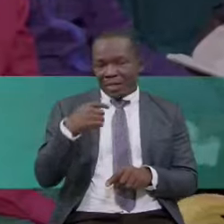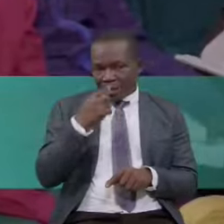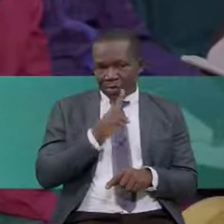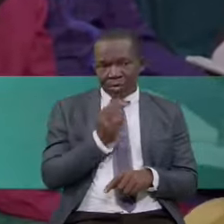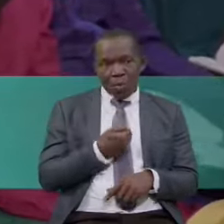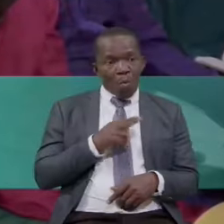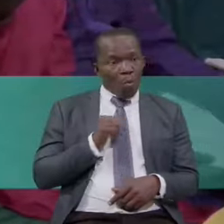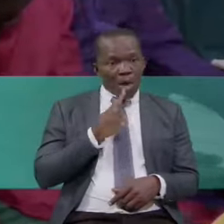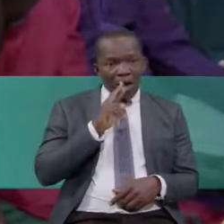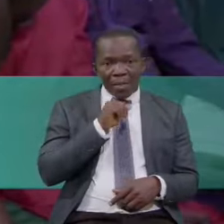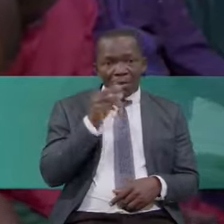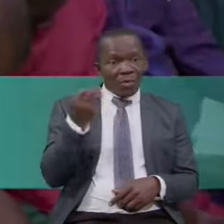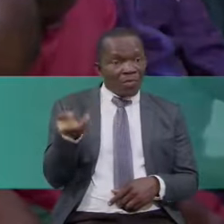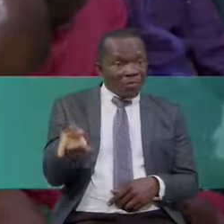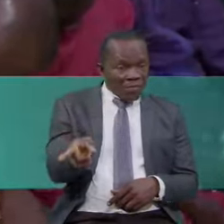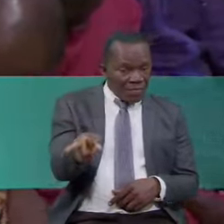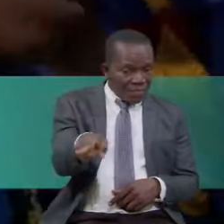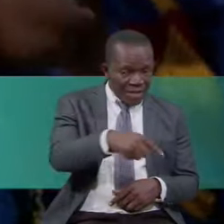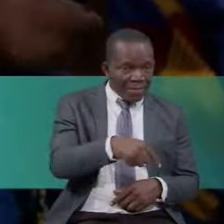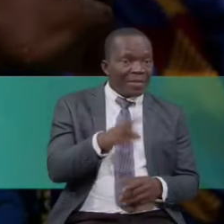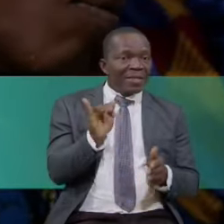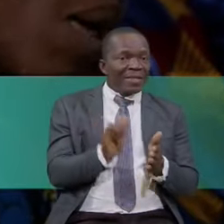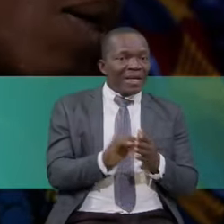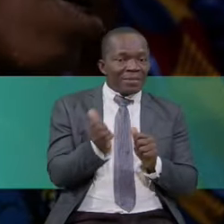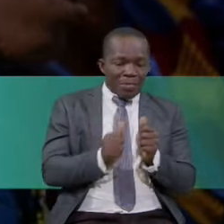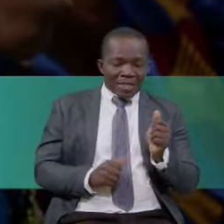retirent je n'ai pas entendu ton